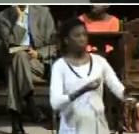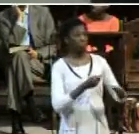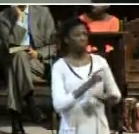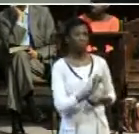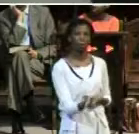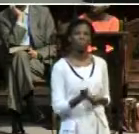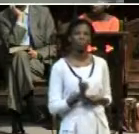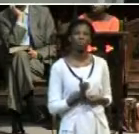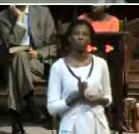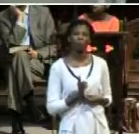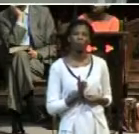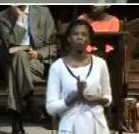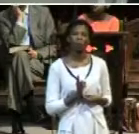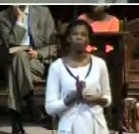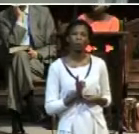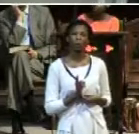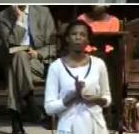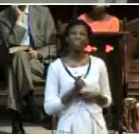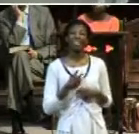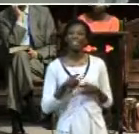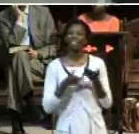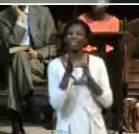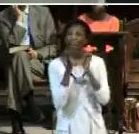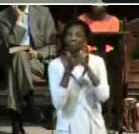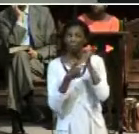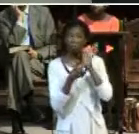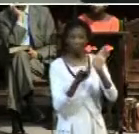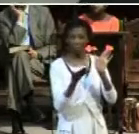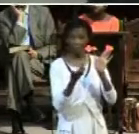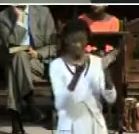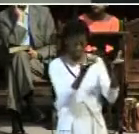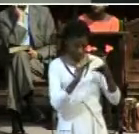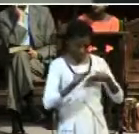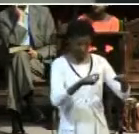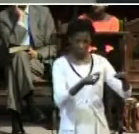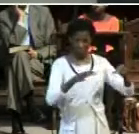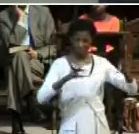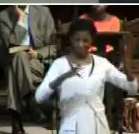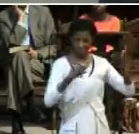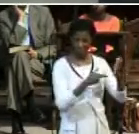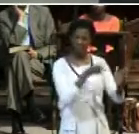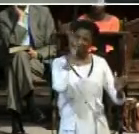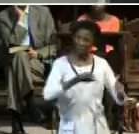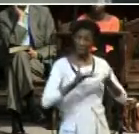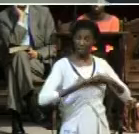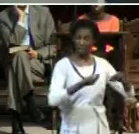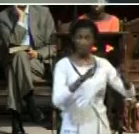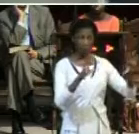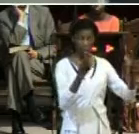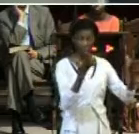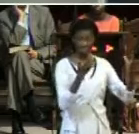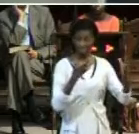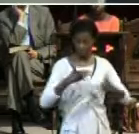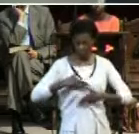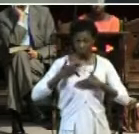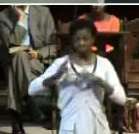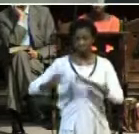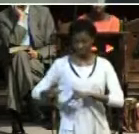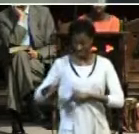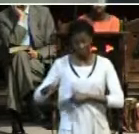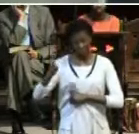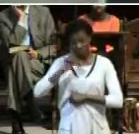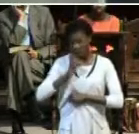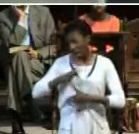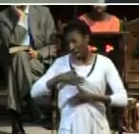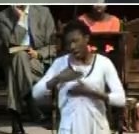Et il lui fait remarquer que le cœur de l'accueil, c'est l'amour. C'est l'amour de cette femme. Tu n'as pas répandu d'huile sur ma tête, mais elle